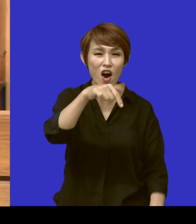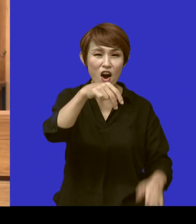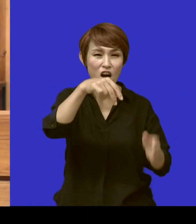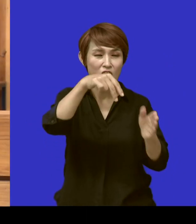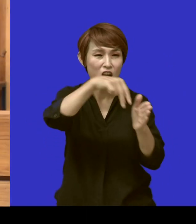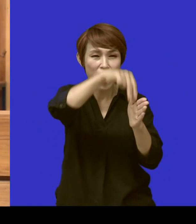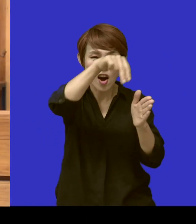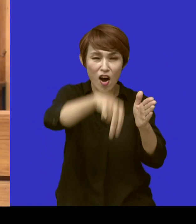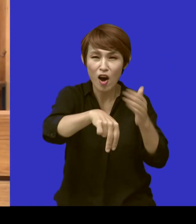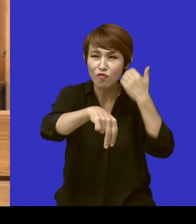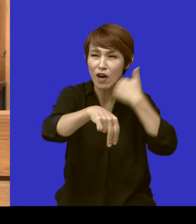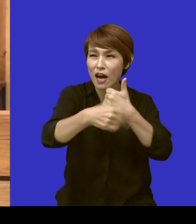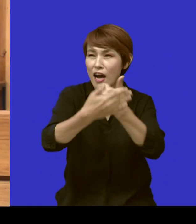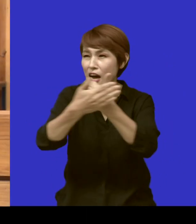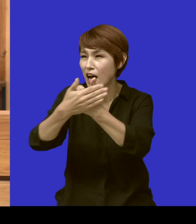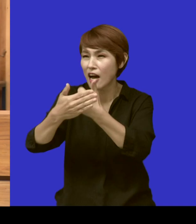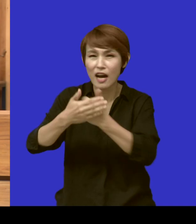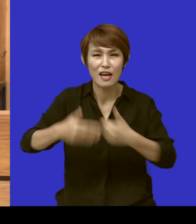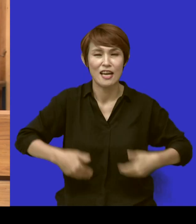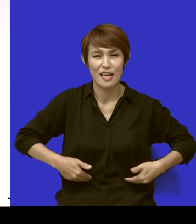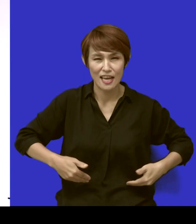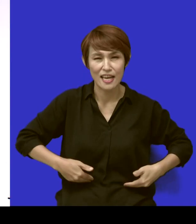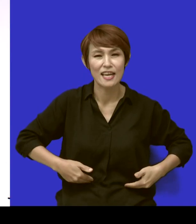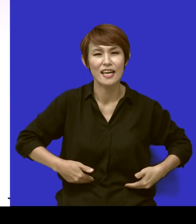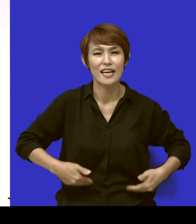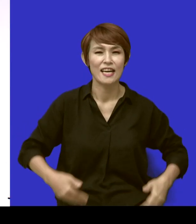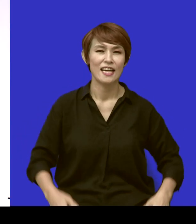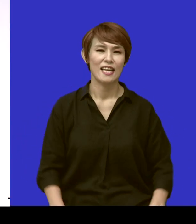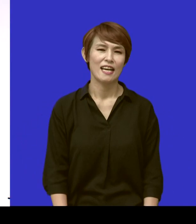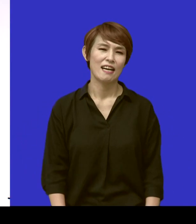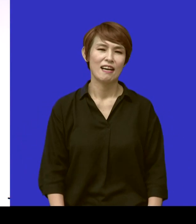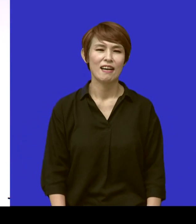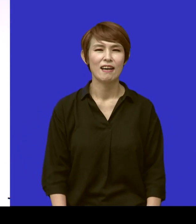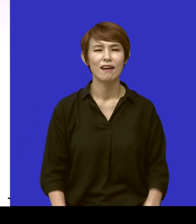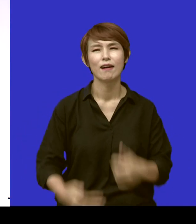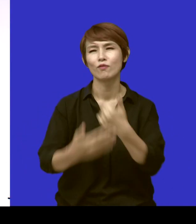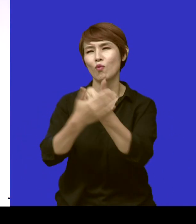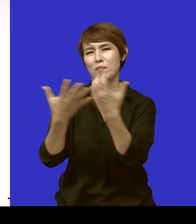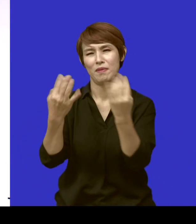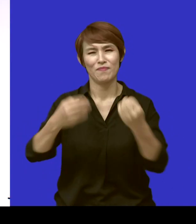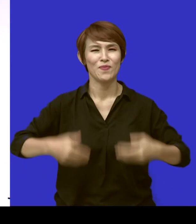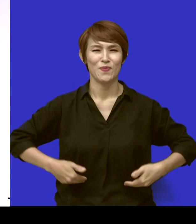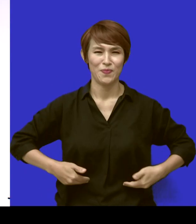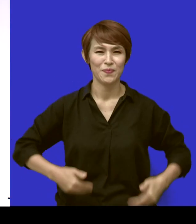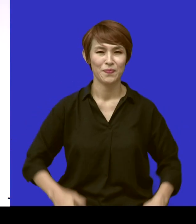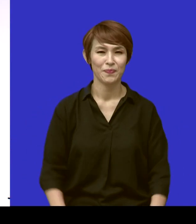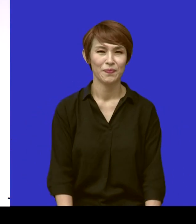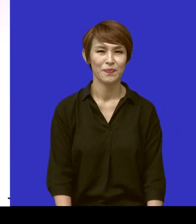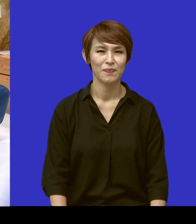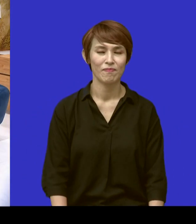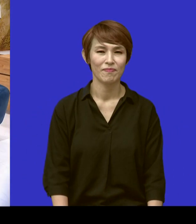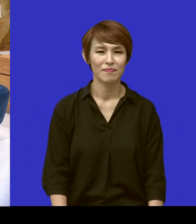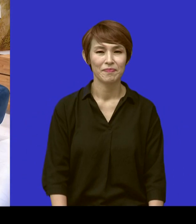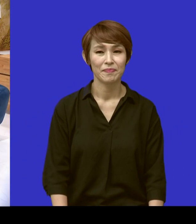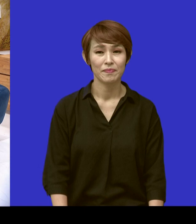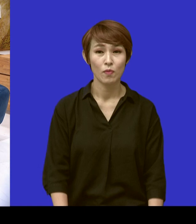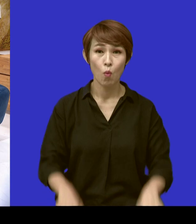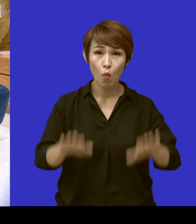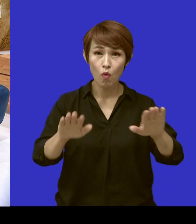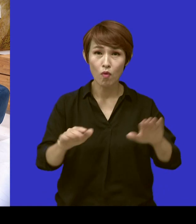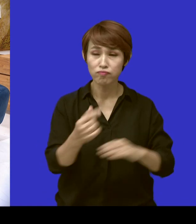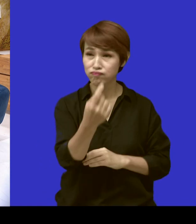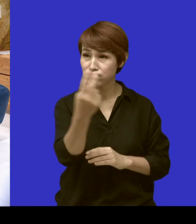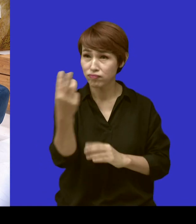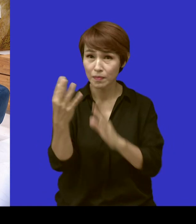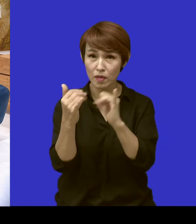또 누군가 데리고 가줘야 되고 여러 사람의 도움이 필요합니다. 아유, 우리 오늘 같이 오신 분들은